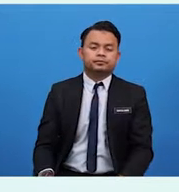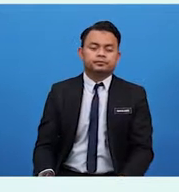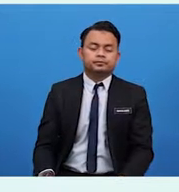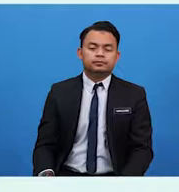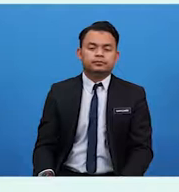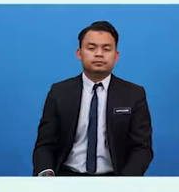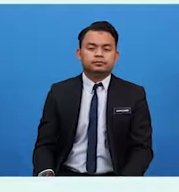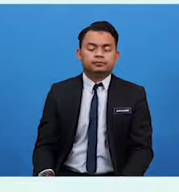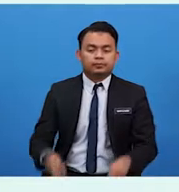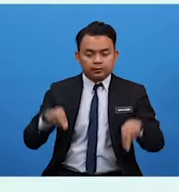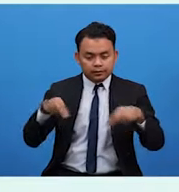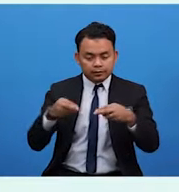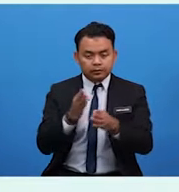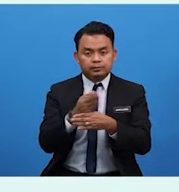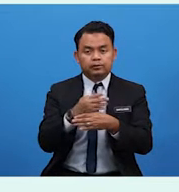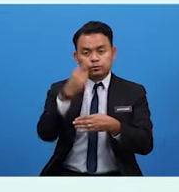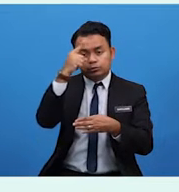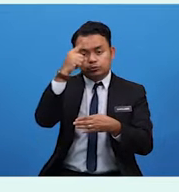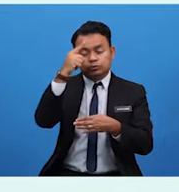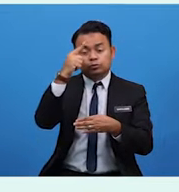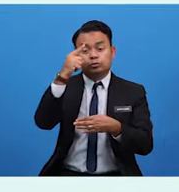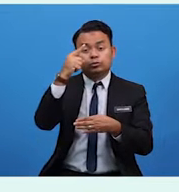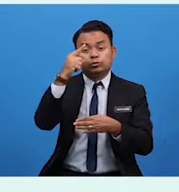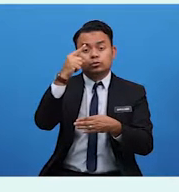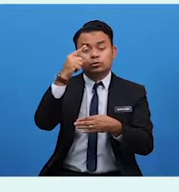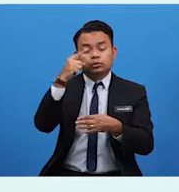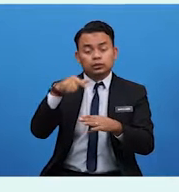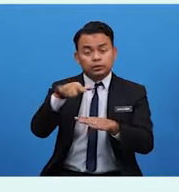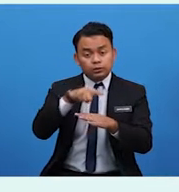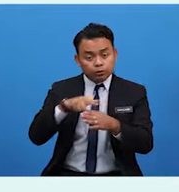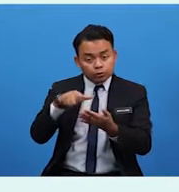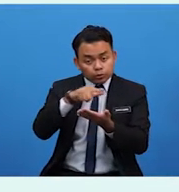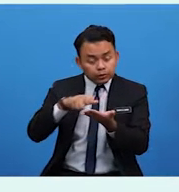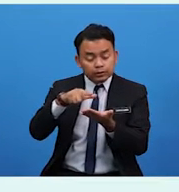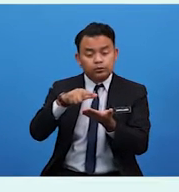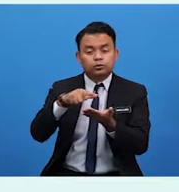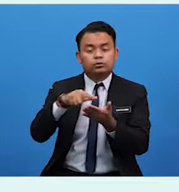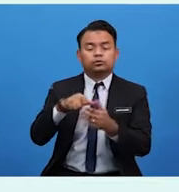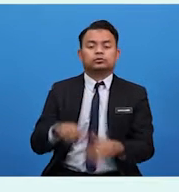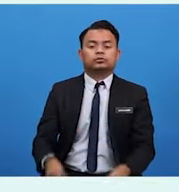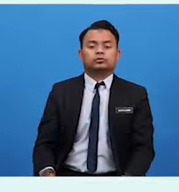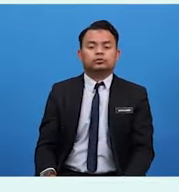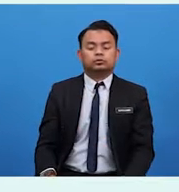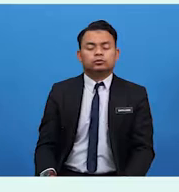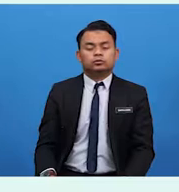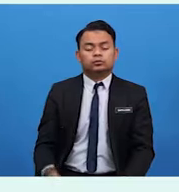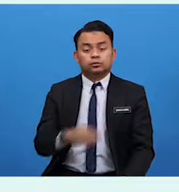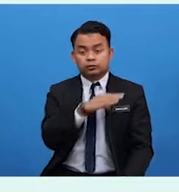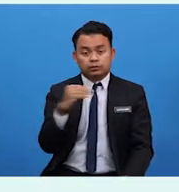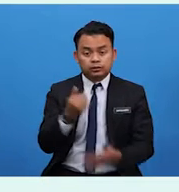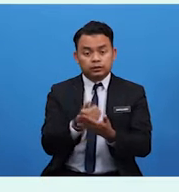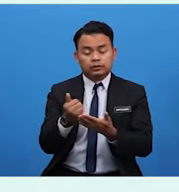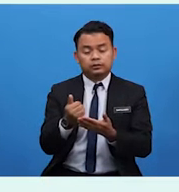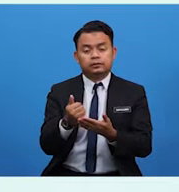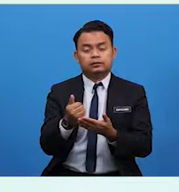Reka bentuk seperti ini bertujuan untuk melindungi pengguna dan peralatan daripada berlakunya litar pintas